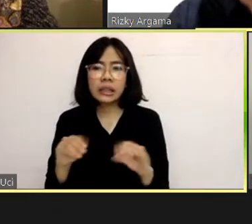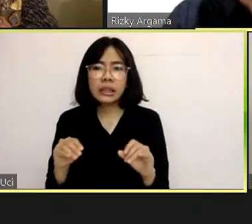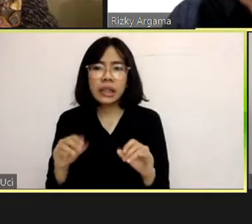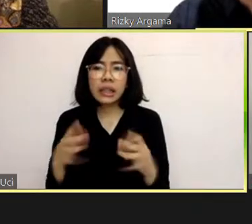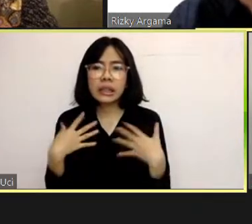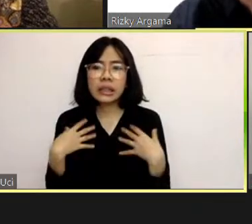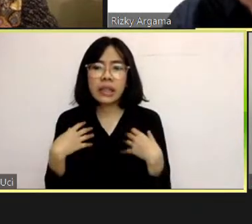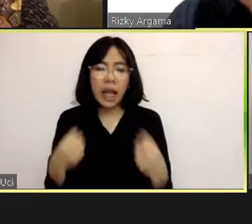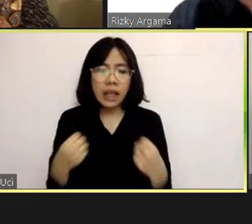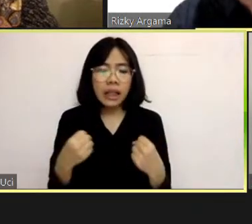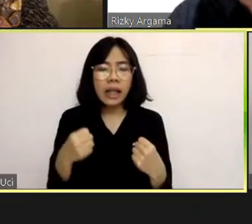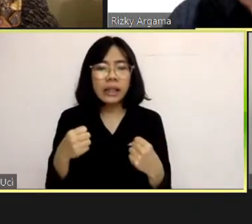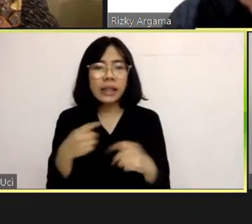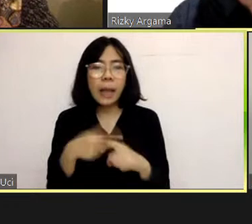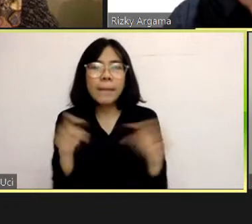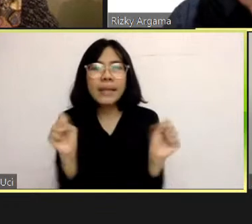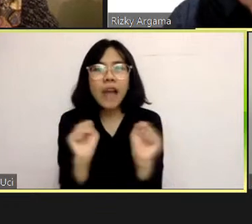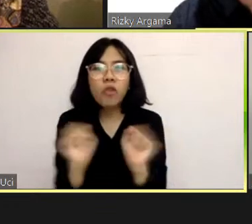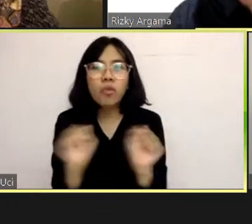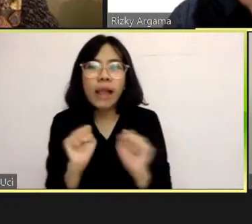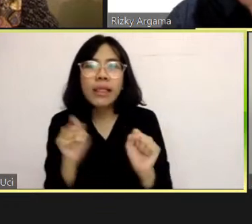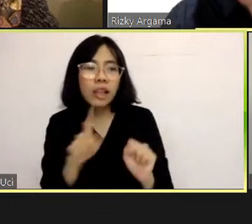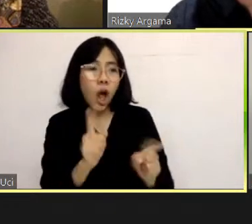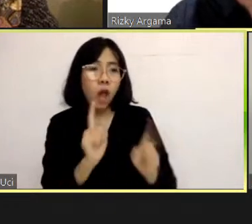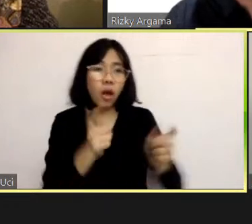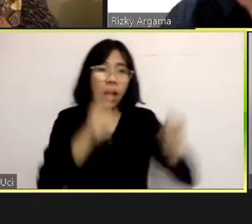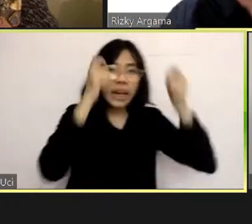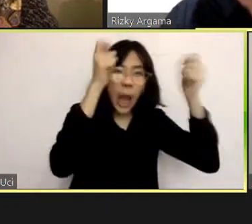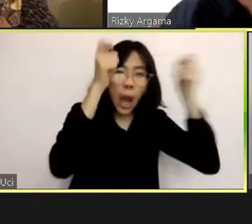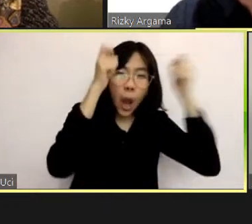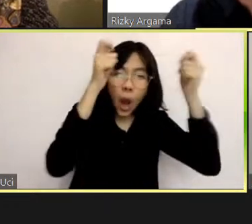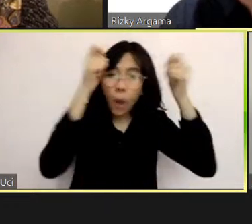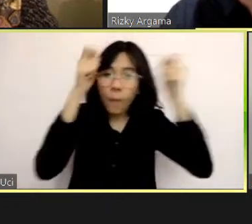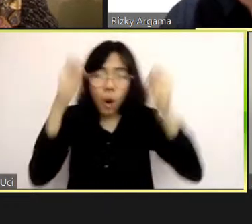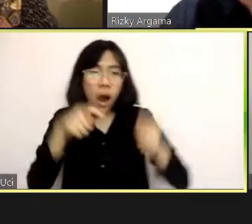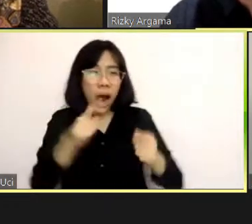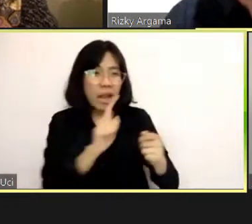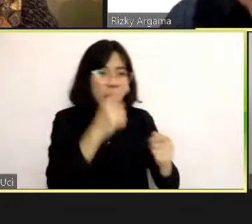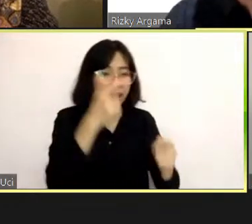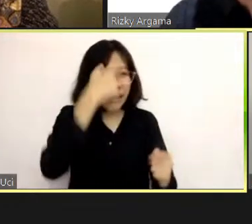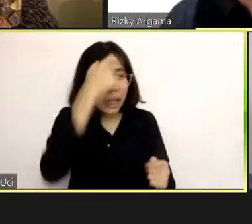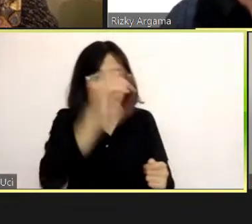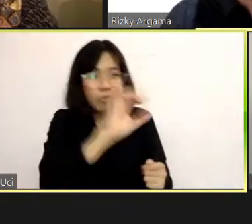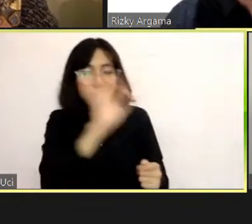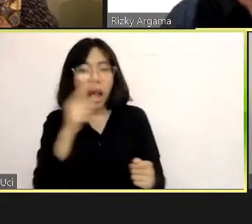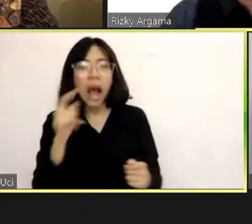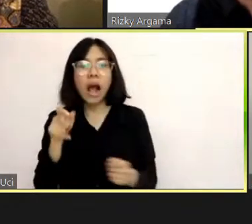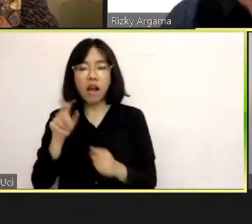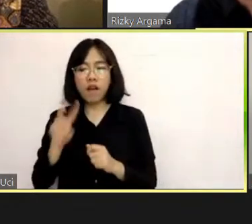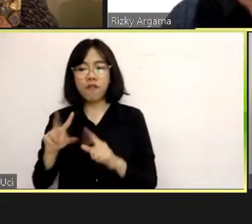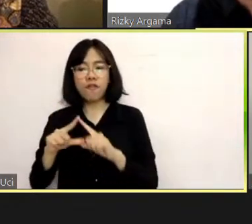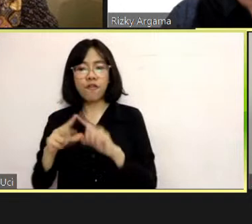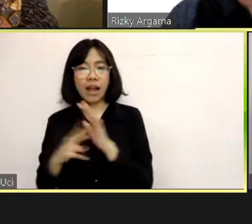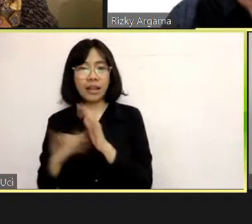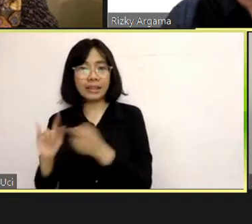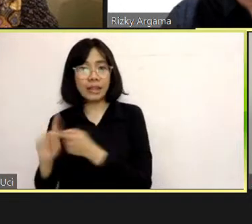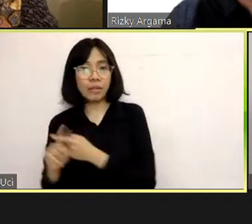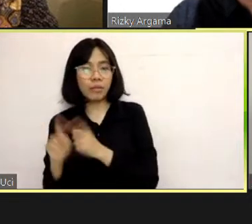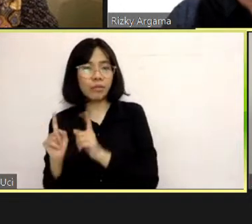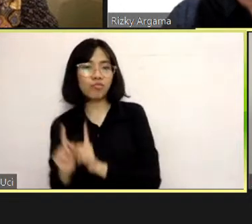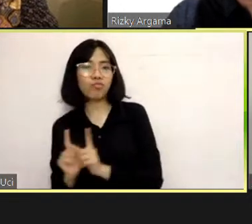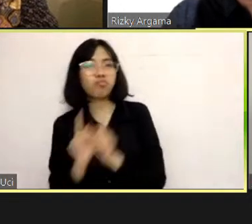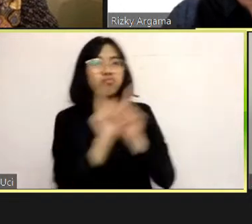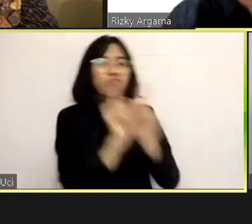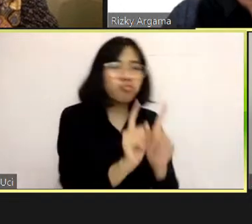lalu, meskipun hanya berbekal pengetahuan medis dasar. Kita akan mendengarkan sama-sama bagaimana pengalaman Fani